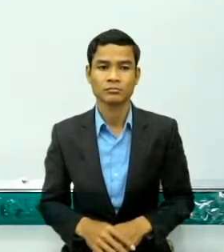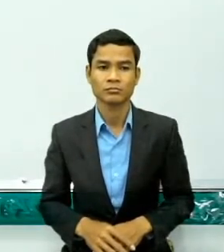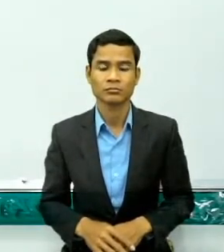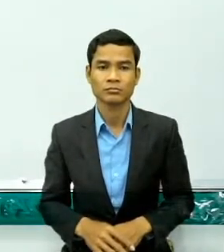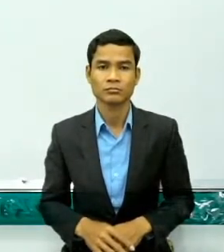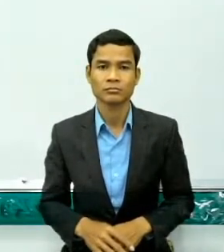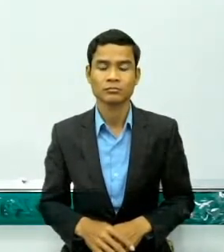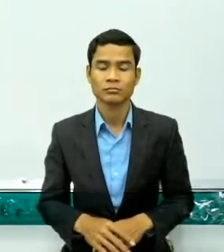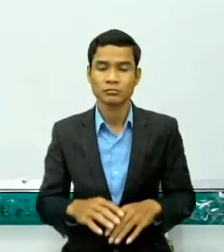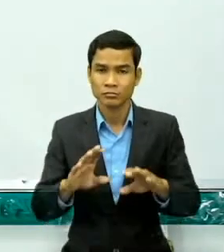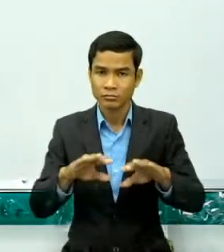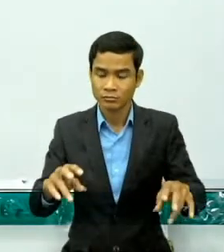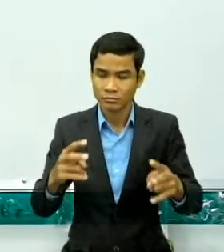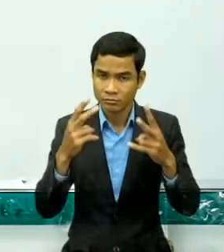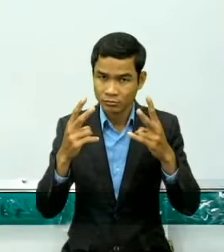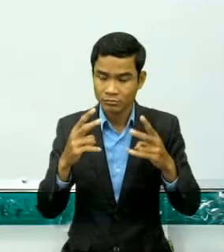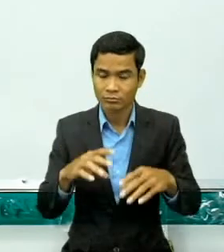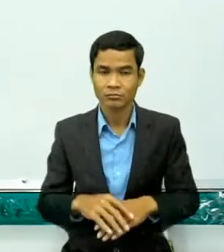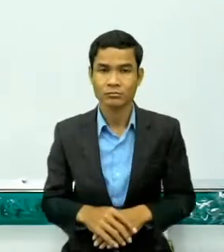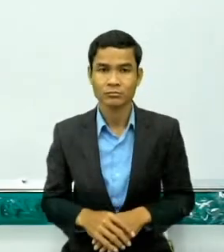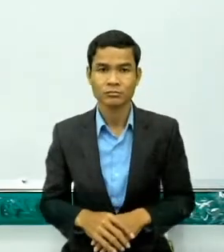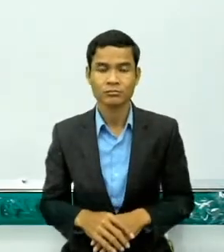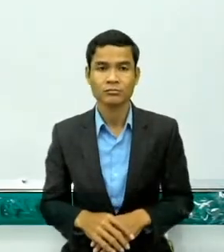កូនបានមកមើលក្តារខៀន